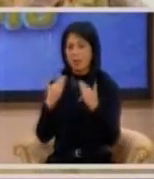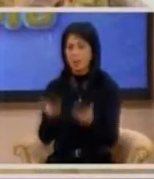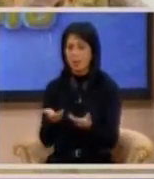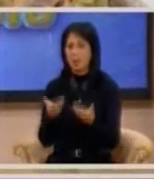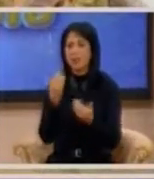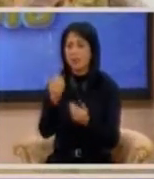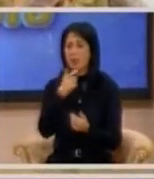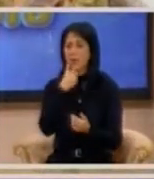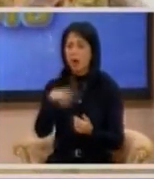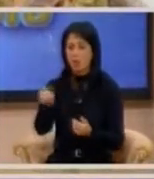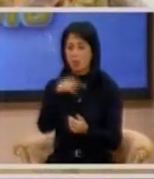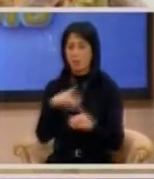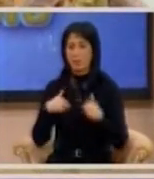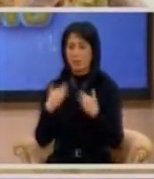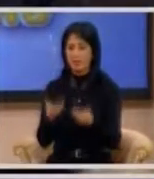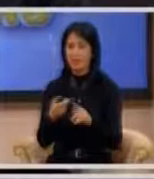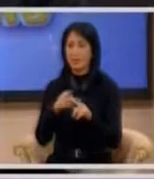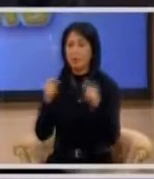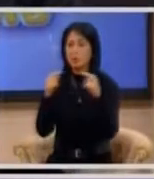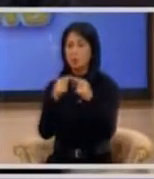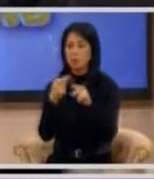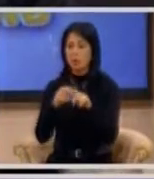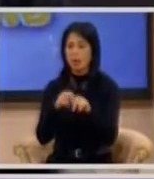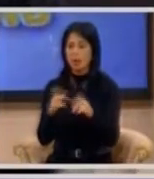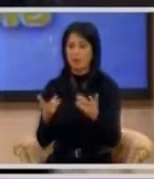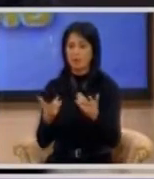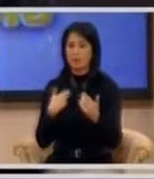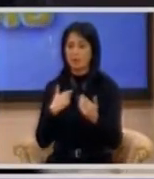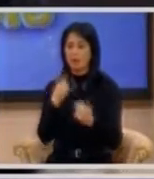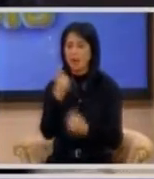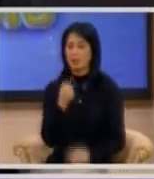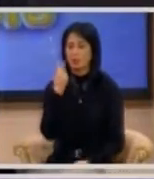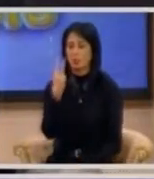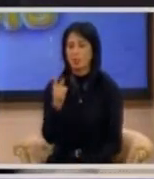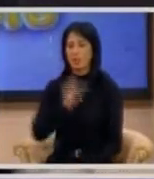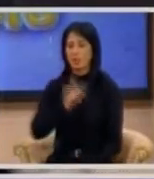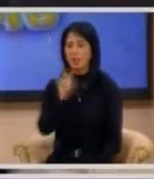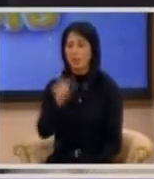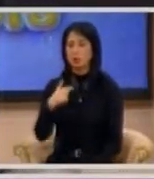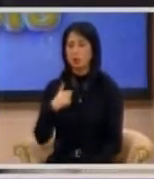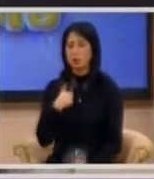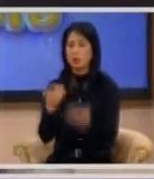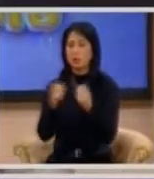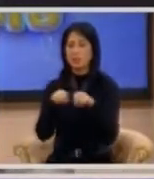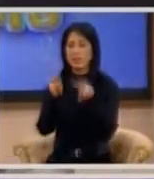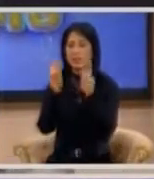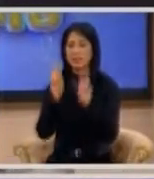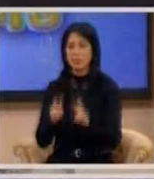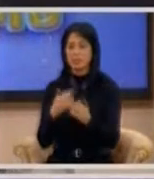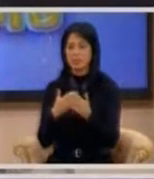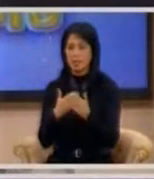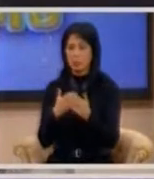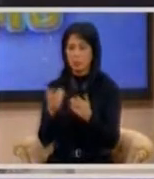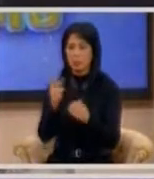თქვენს მაყურებელს. რა თქმა უნდა, ზუსტად ასეთი ენდით ჩვენი 112-ის თანამშრომლები ჩვენ მივიღეთ სპეციალურ ეს ვთქვათ კადრი ამისთვის,